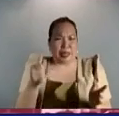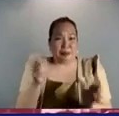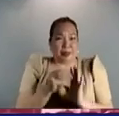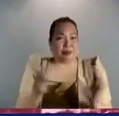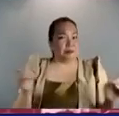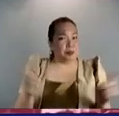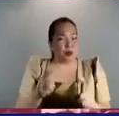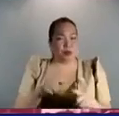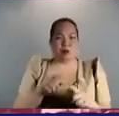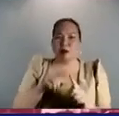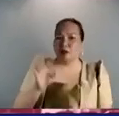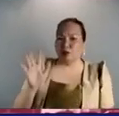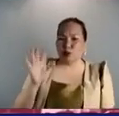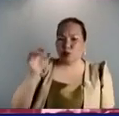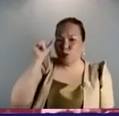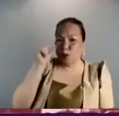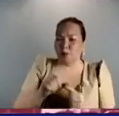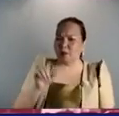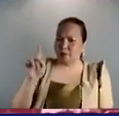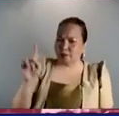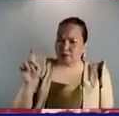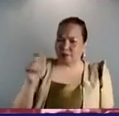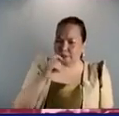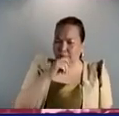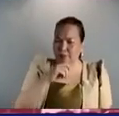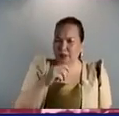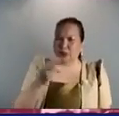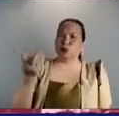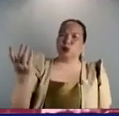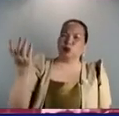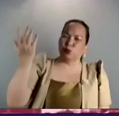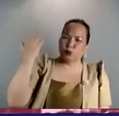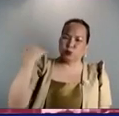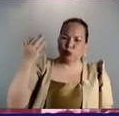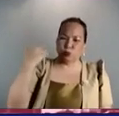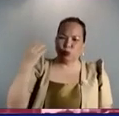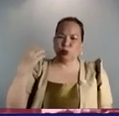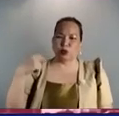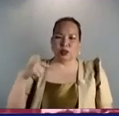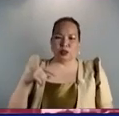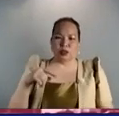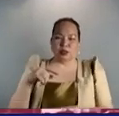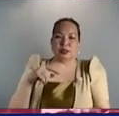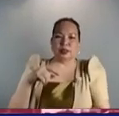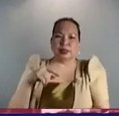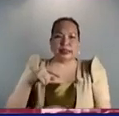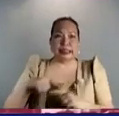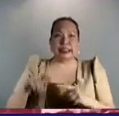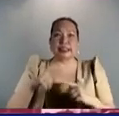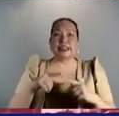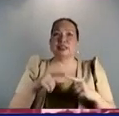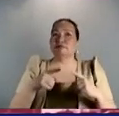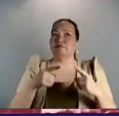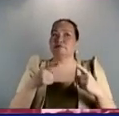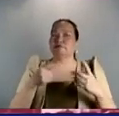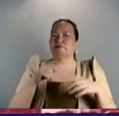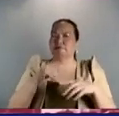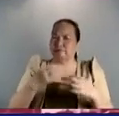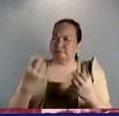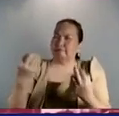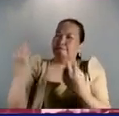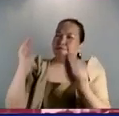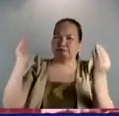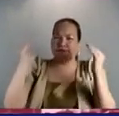mo, doon sa mga nakalipas na mga inaugural addresses, ano ang medyo mas tumatak sa iyo